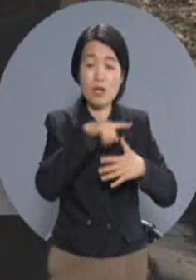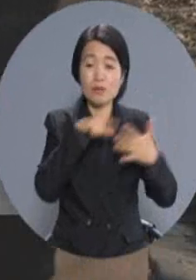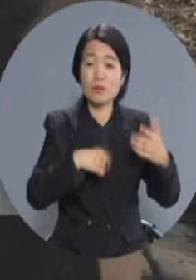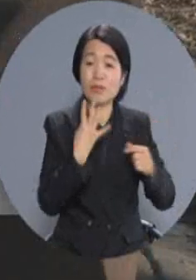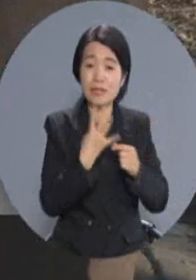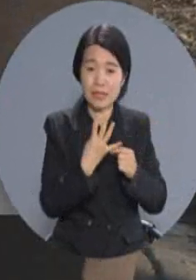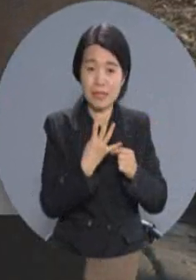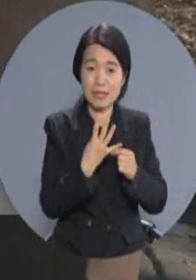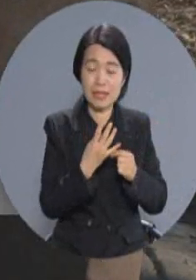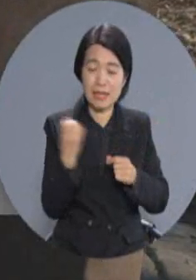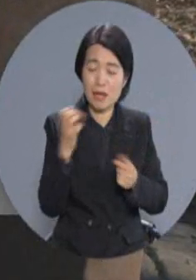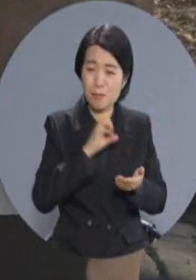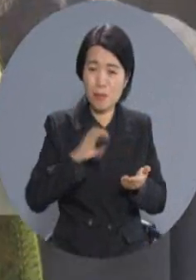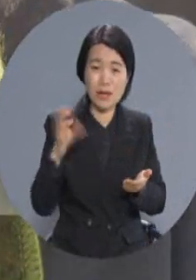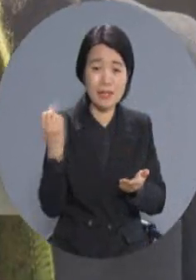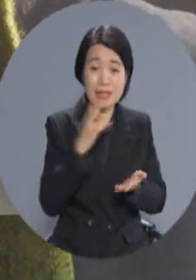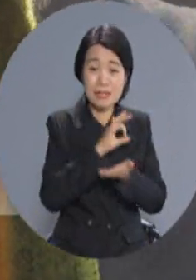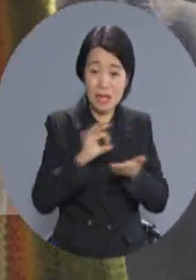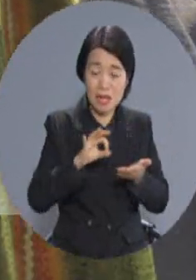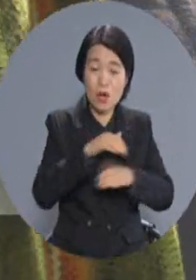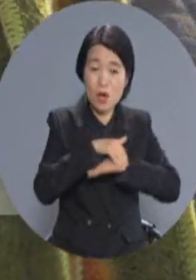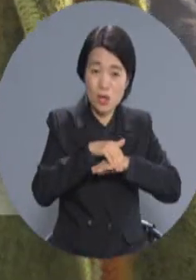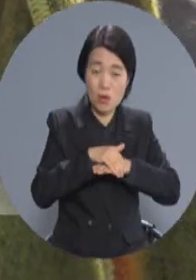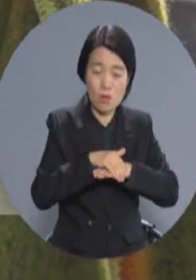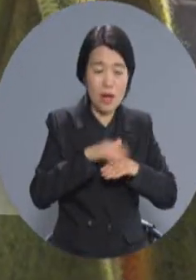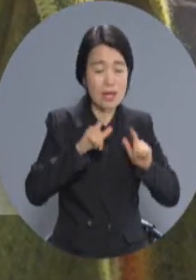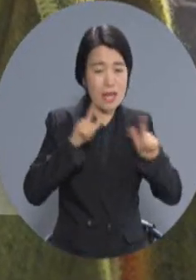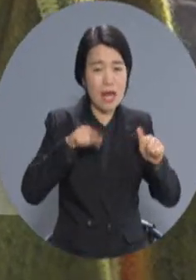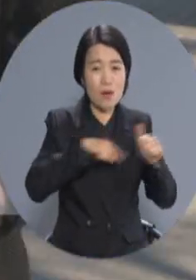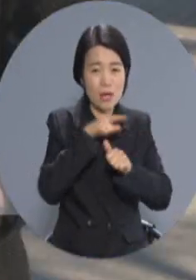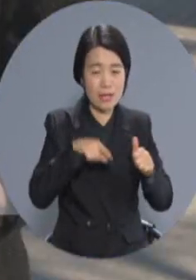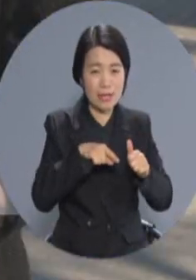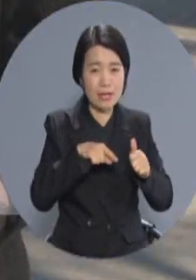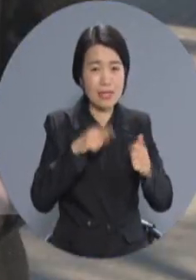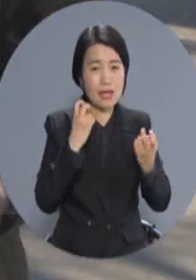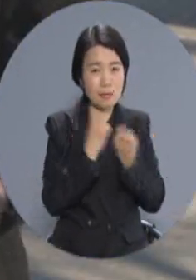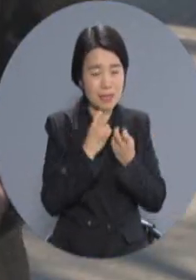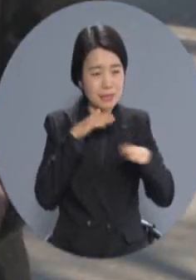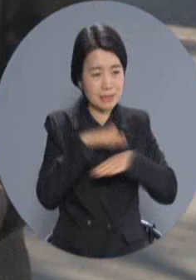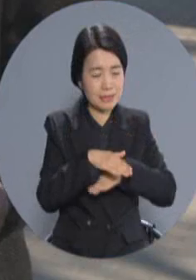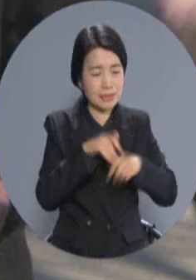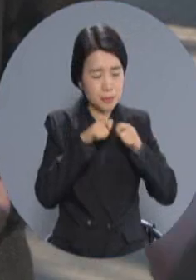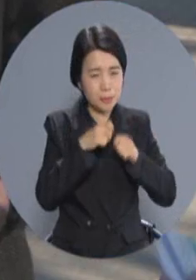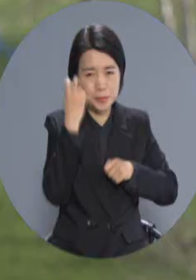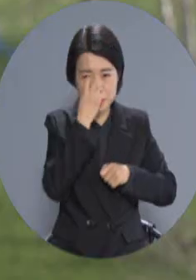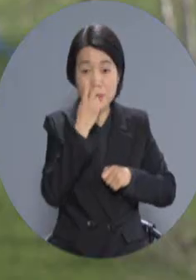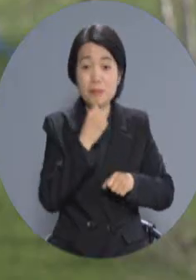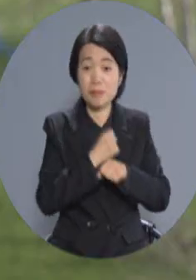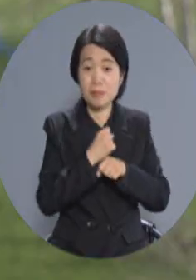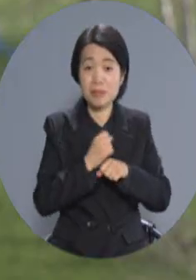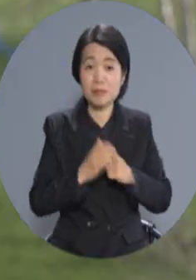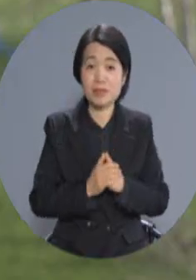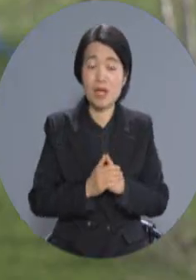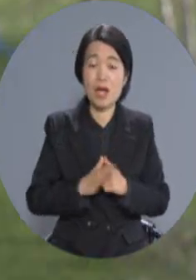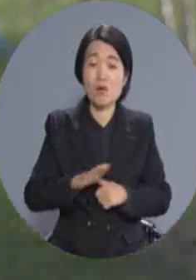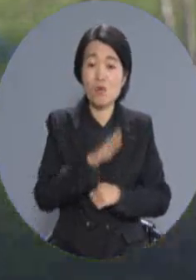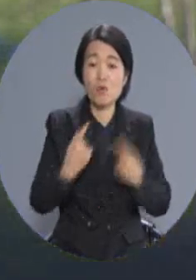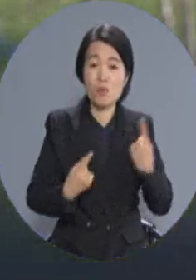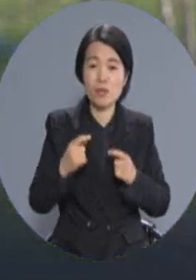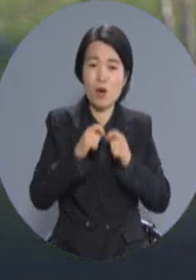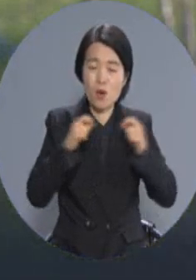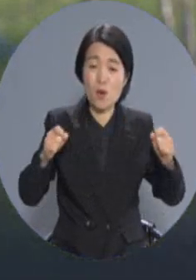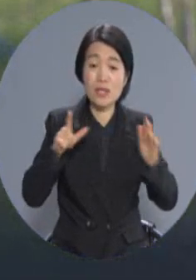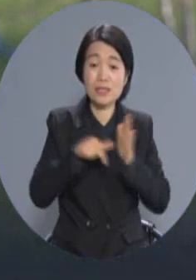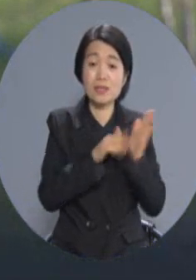대규모 업사이클링 구상, 그리고 기후와 환경에 대한 접근 방식 등을 세심하게 살폈습니다. 우리보다는 훨씬 더 긴